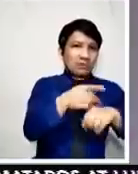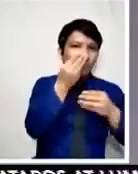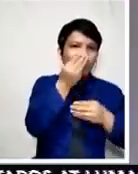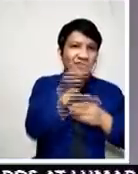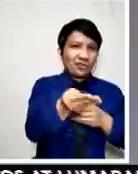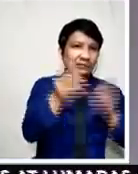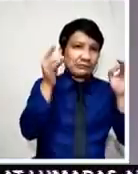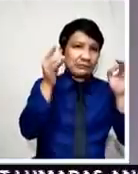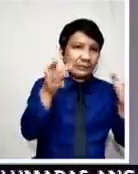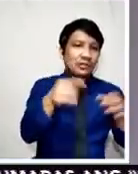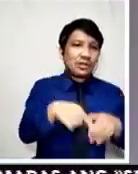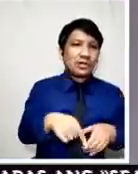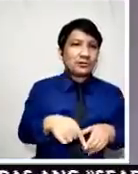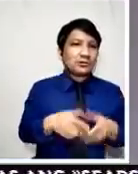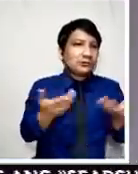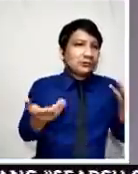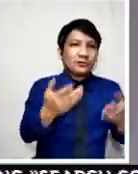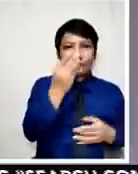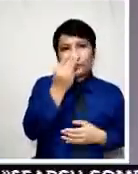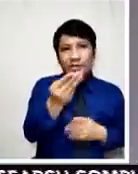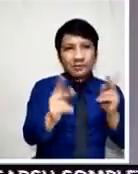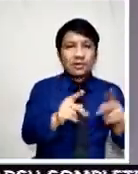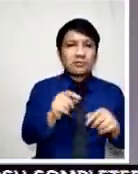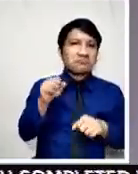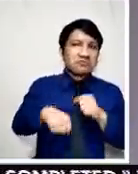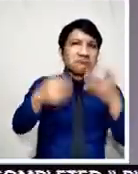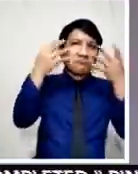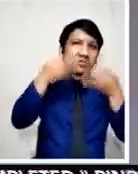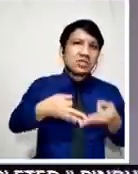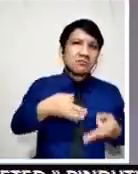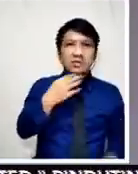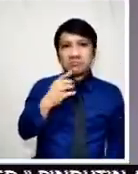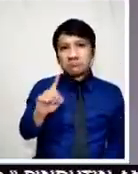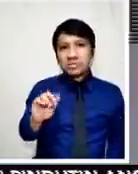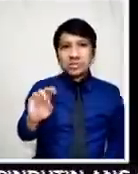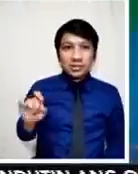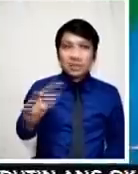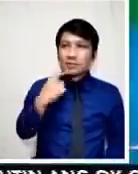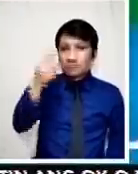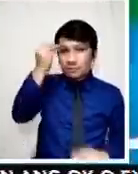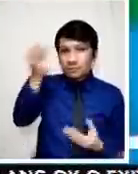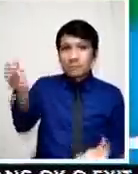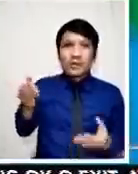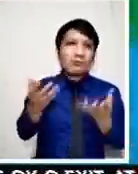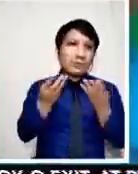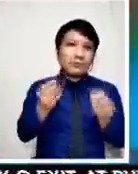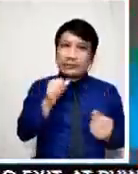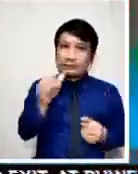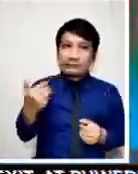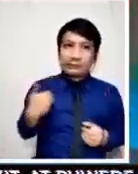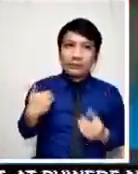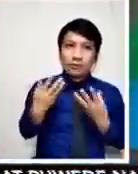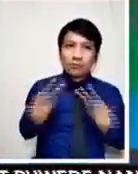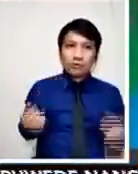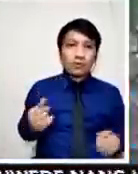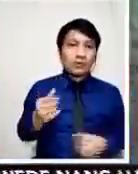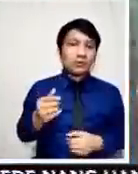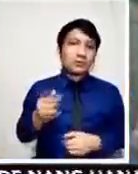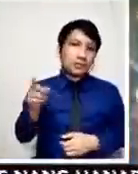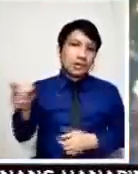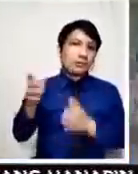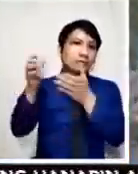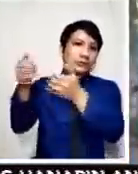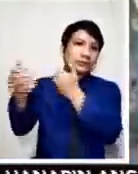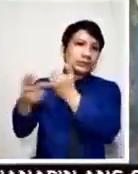ganun kadami yung population niya. So, para hindi dumating sa level ng extinction. Matapos ang 7 taon, mula sa 2 pares